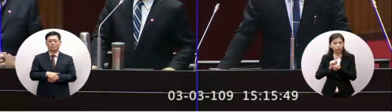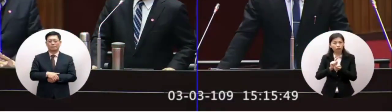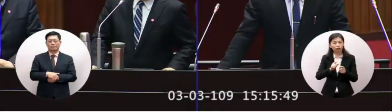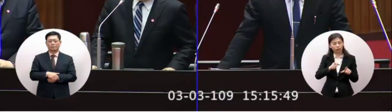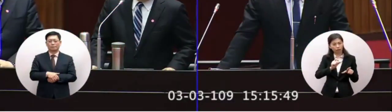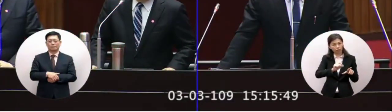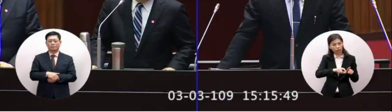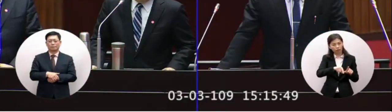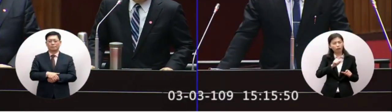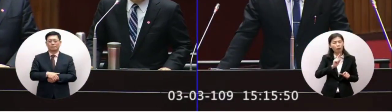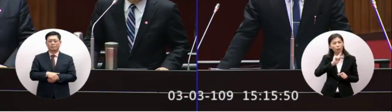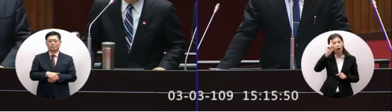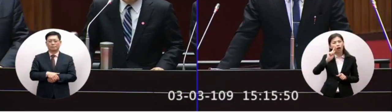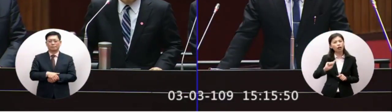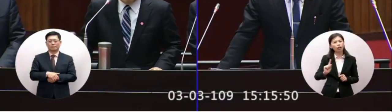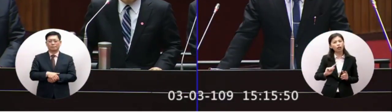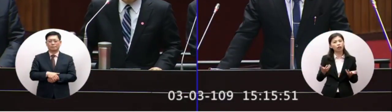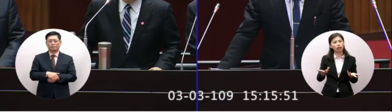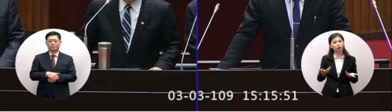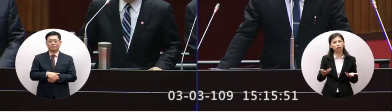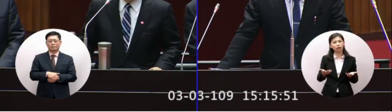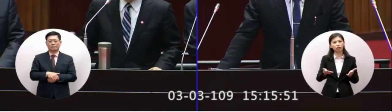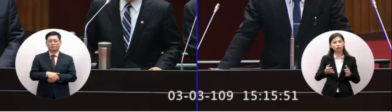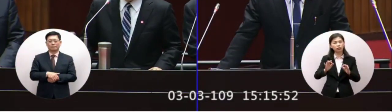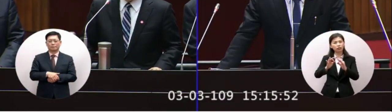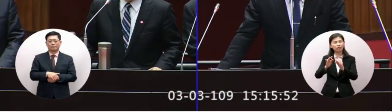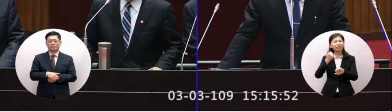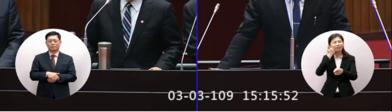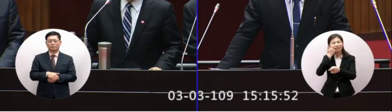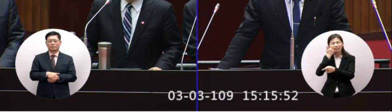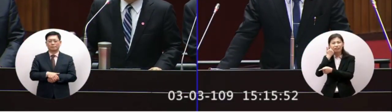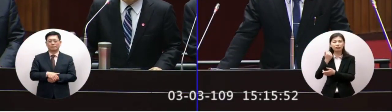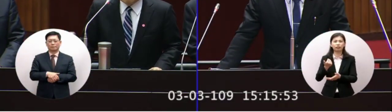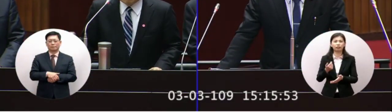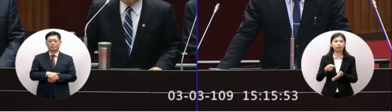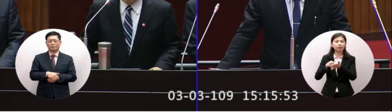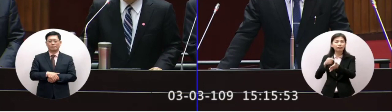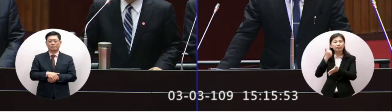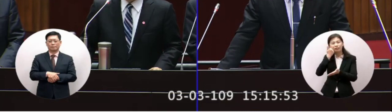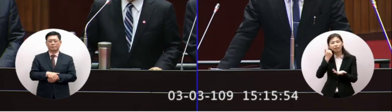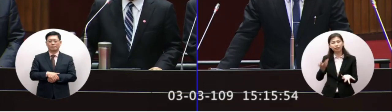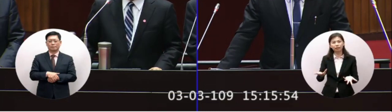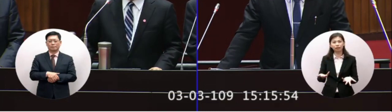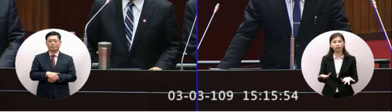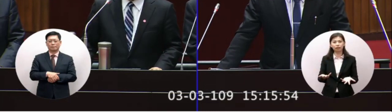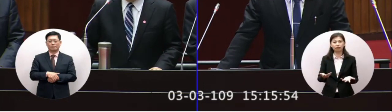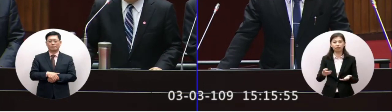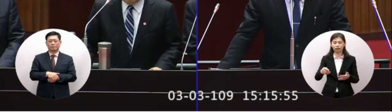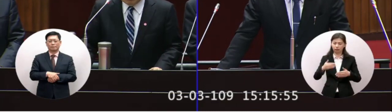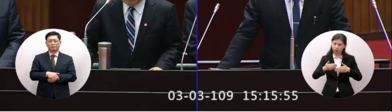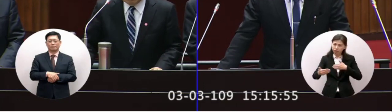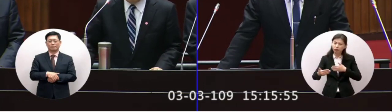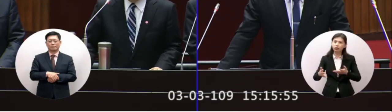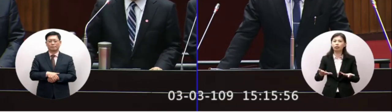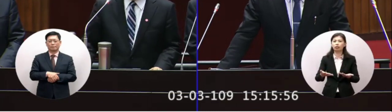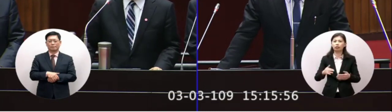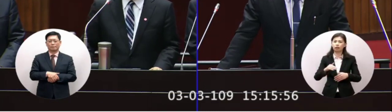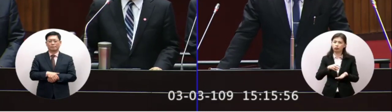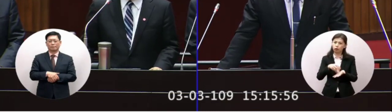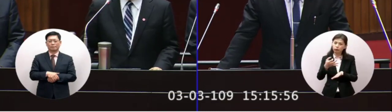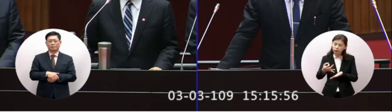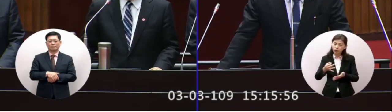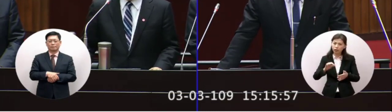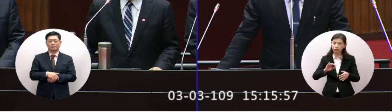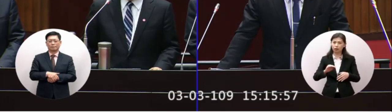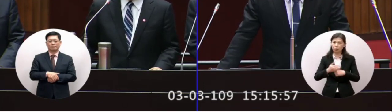多的陈请，就是说我们现在到底要去找哪一些银行，我们要去跟谁申请，那到底担保的成数是多少，手续费